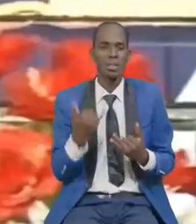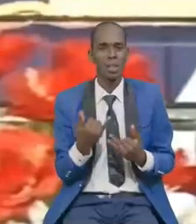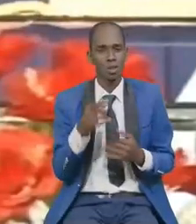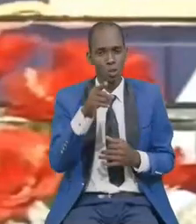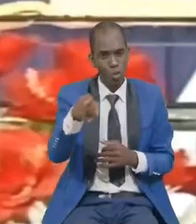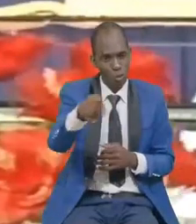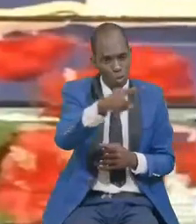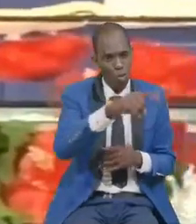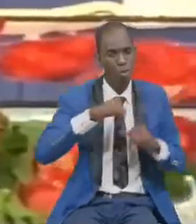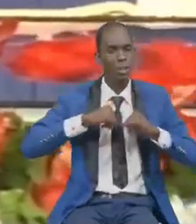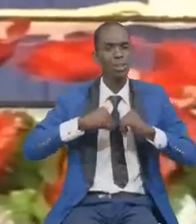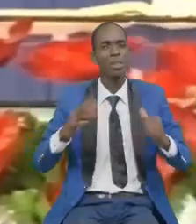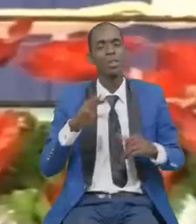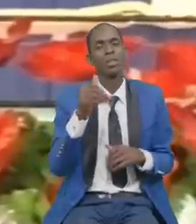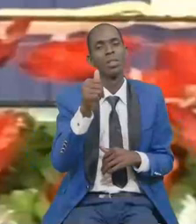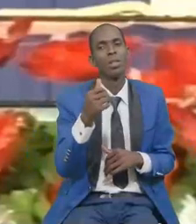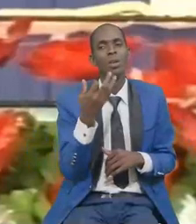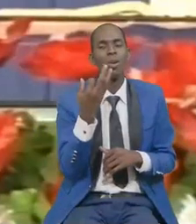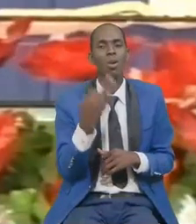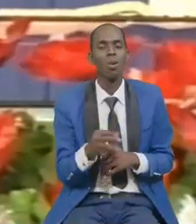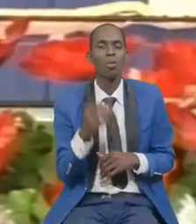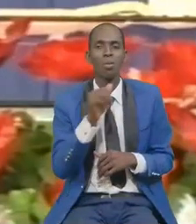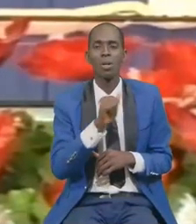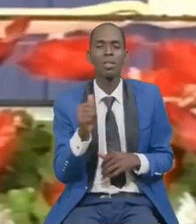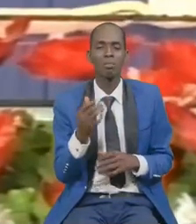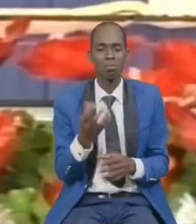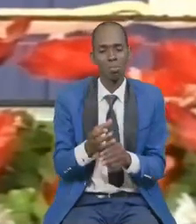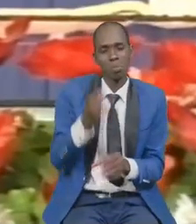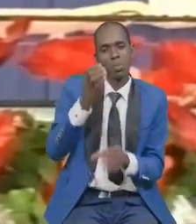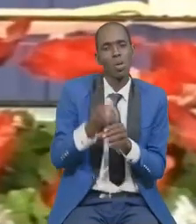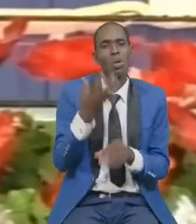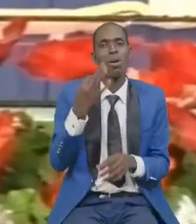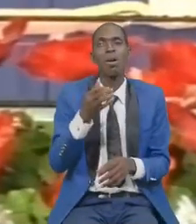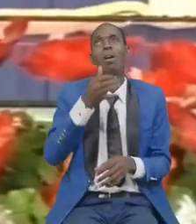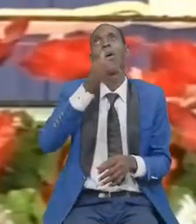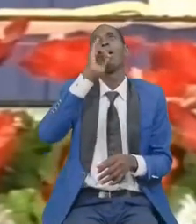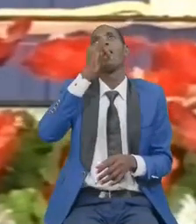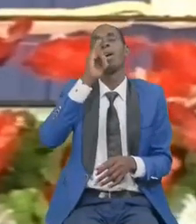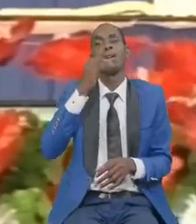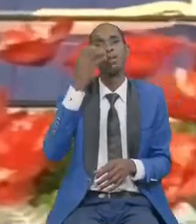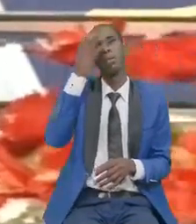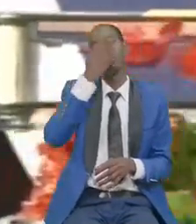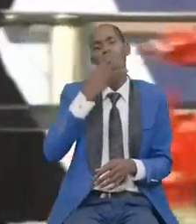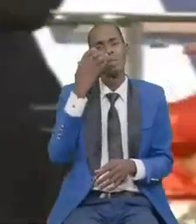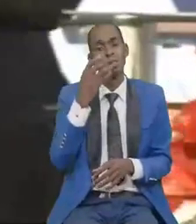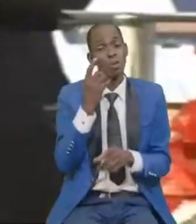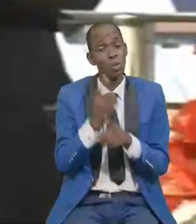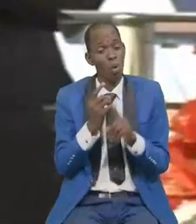toi-même d'une bouteille d'alcool. Pense à cela. Pense à cela. Oh, une bouteille